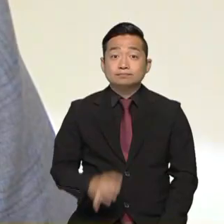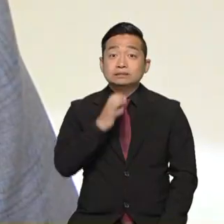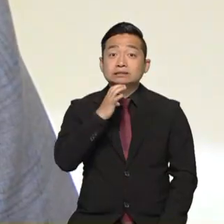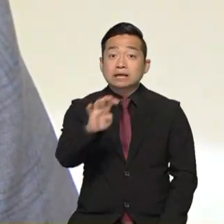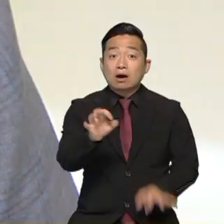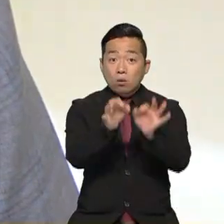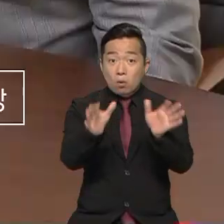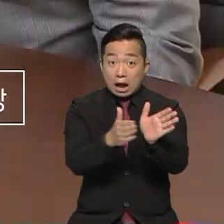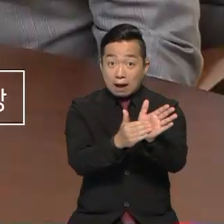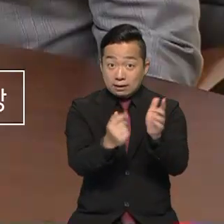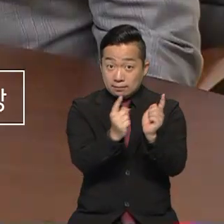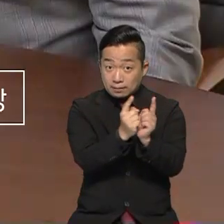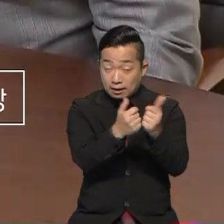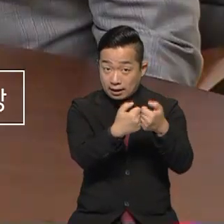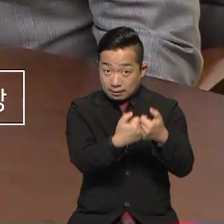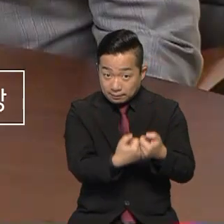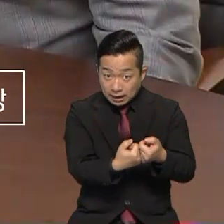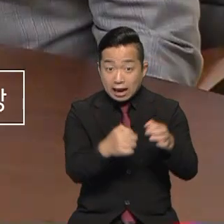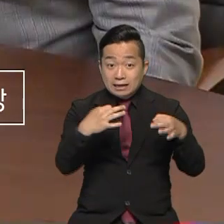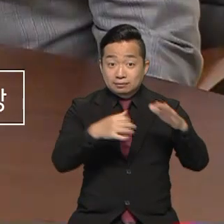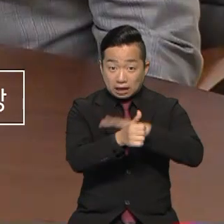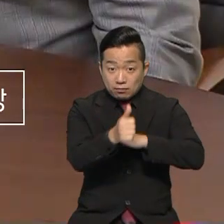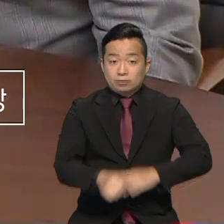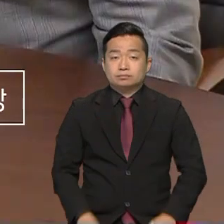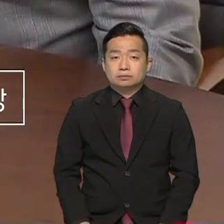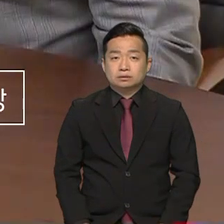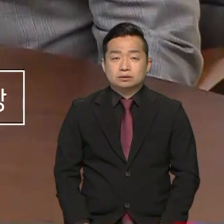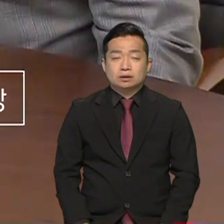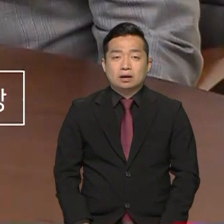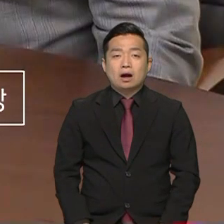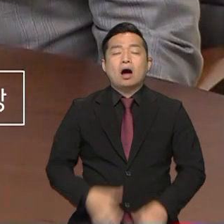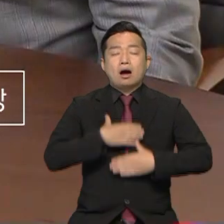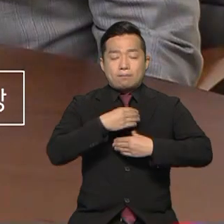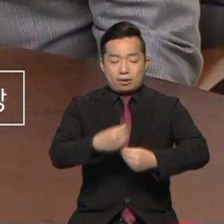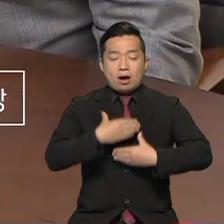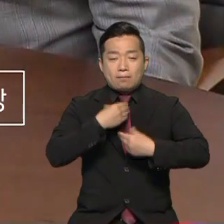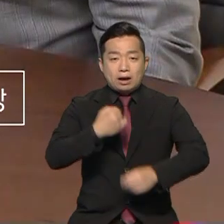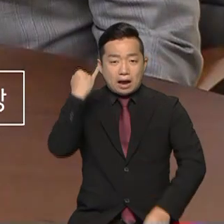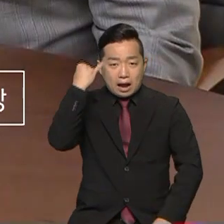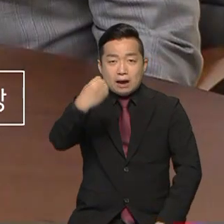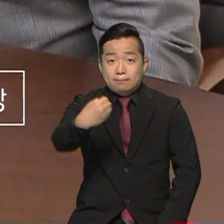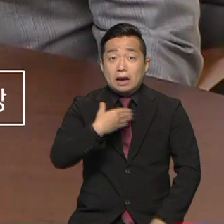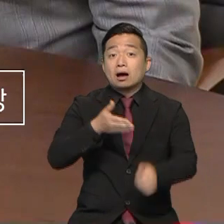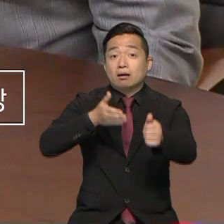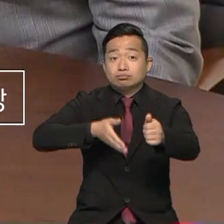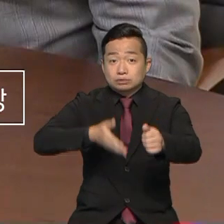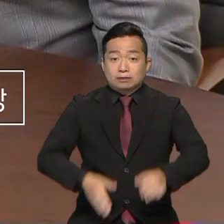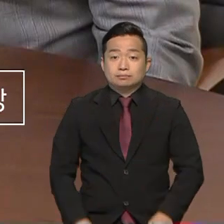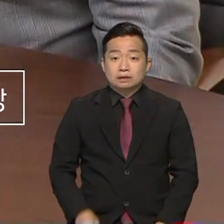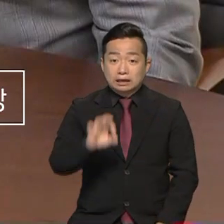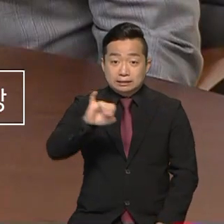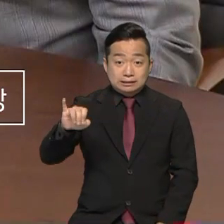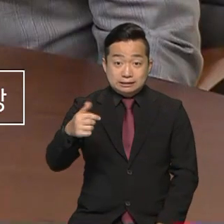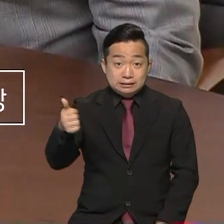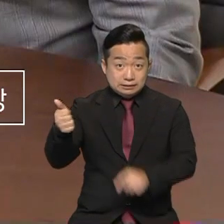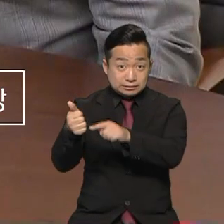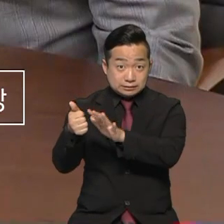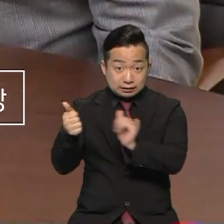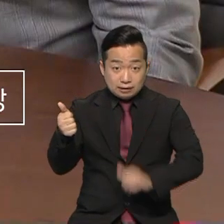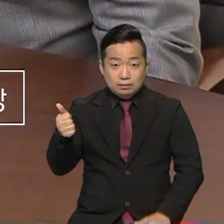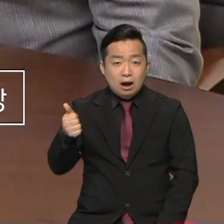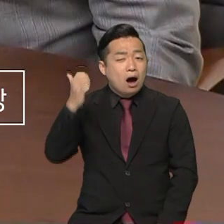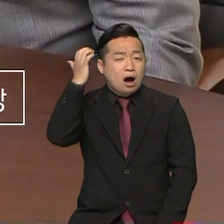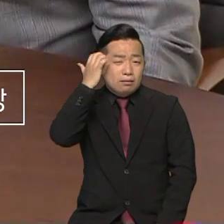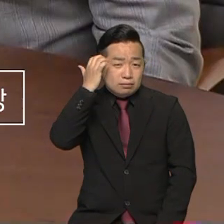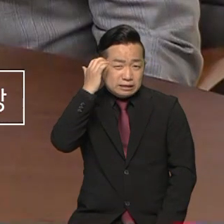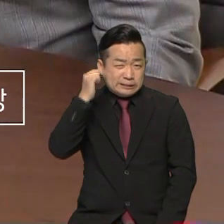40분간 비공개 만남에서 김 대표는 가감없는 의견과 아이디어를 전달해달라고 말했고 인 위원장은